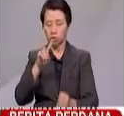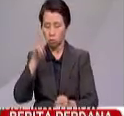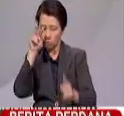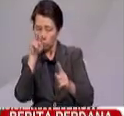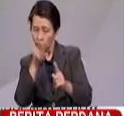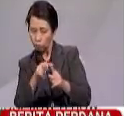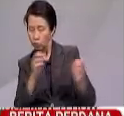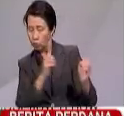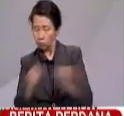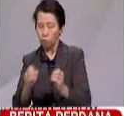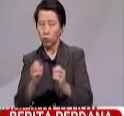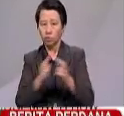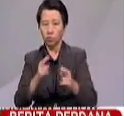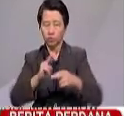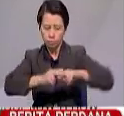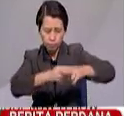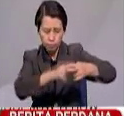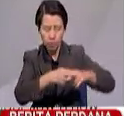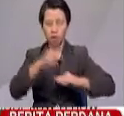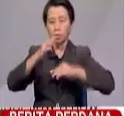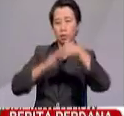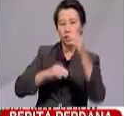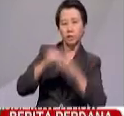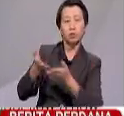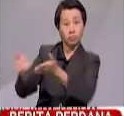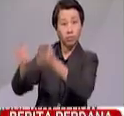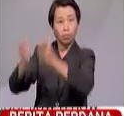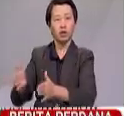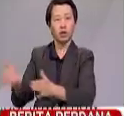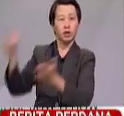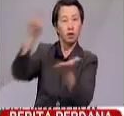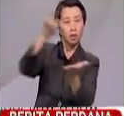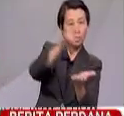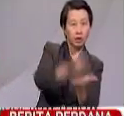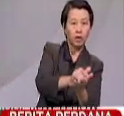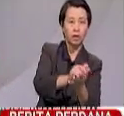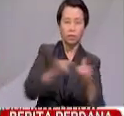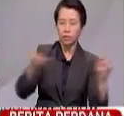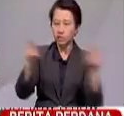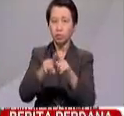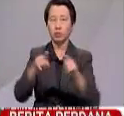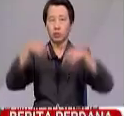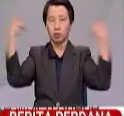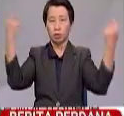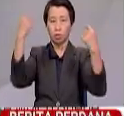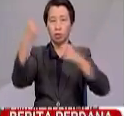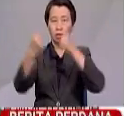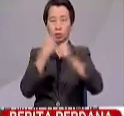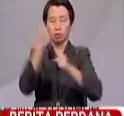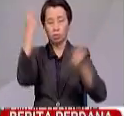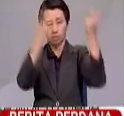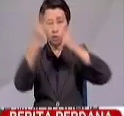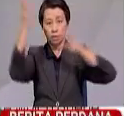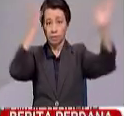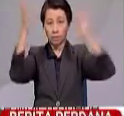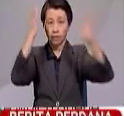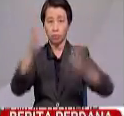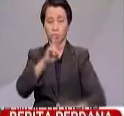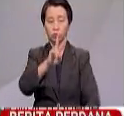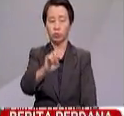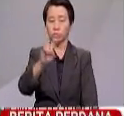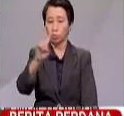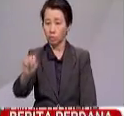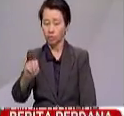itu yang berusaha memperbaiki keselesaan penumpang di KLIA2 selaras sambutan Tahun Melawat Malaysia